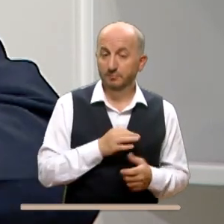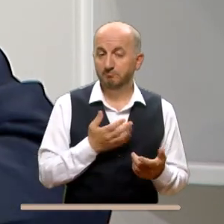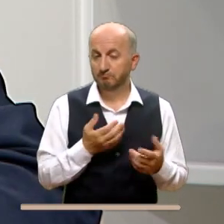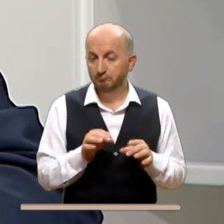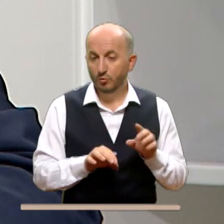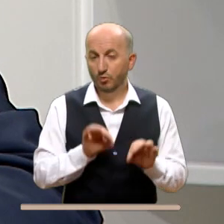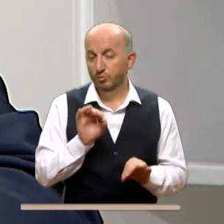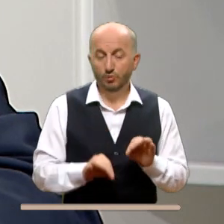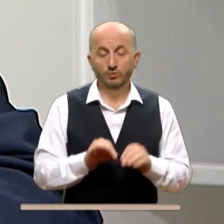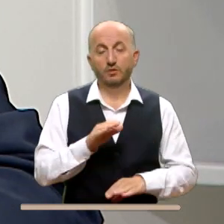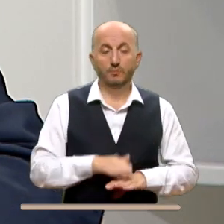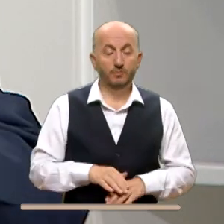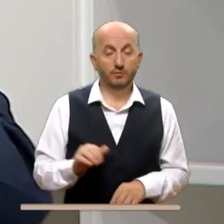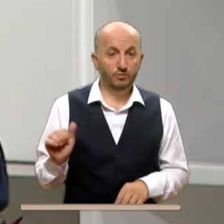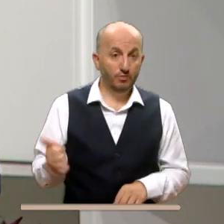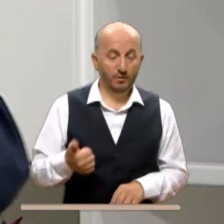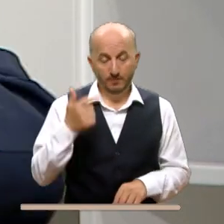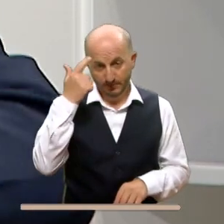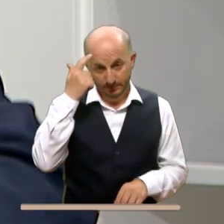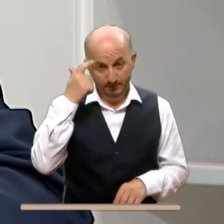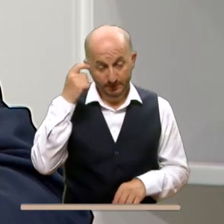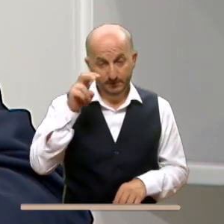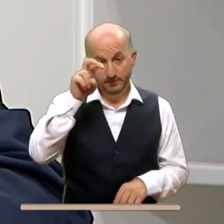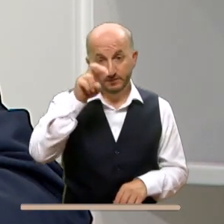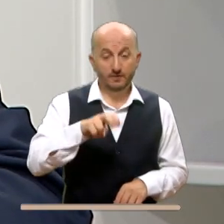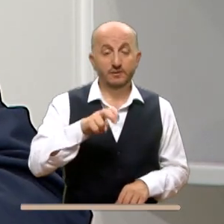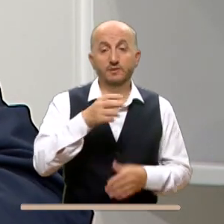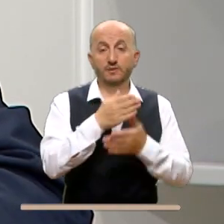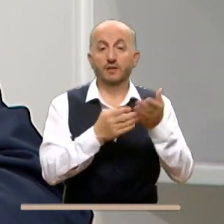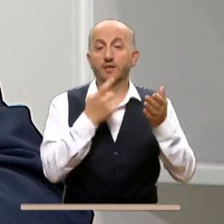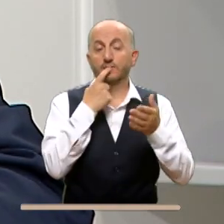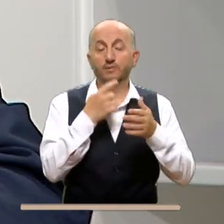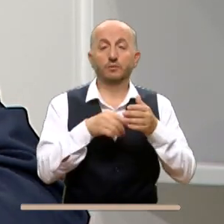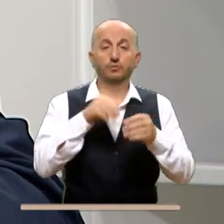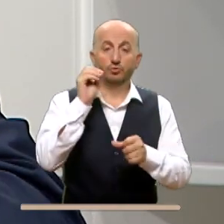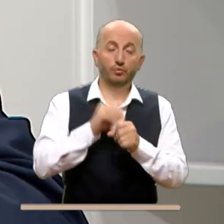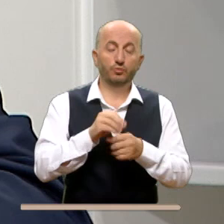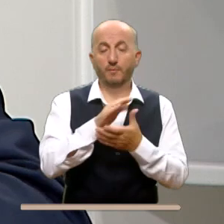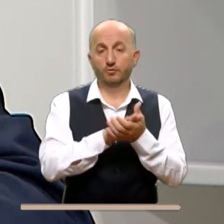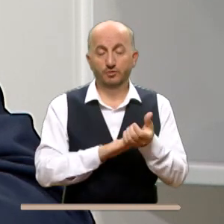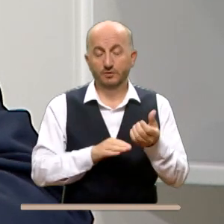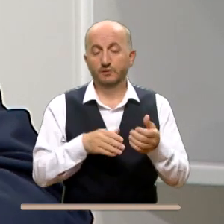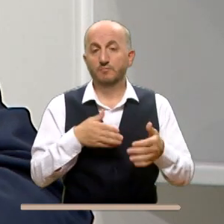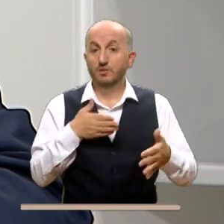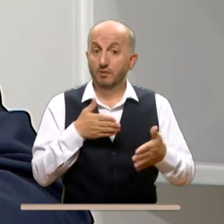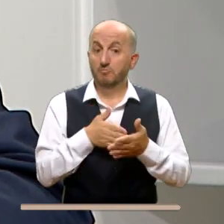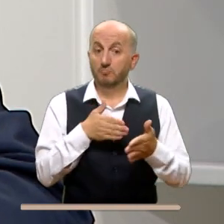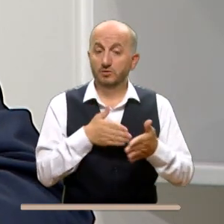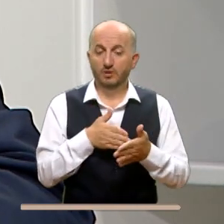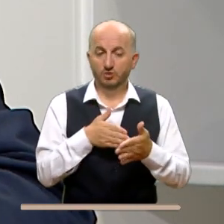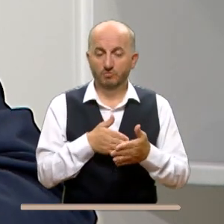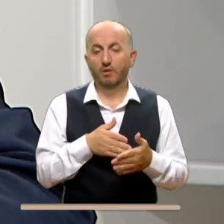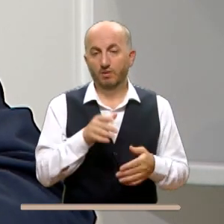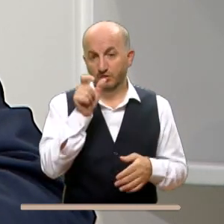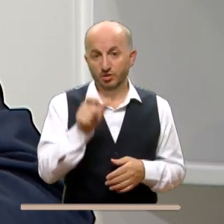kontrolün de yapılması önemli tabii çocukların 8 yarı yıl sonunda mezuniyetleri açısından. Bir akademik danışmanları muhakkak